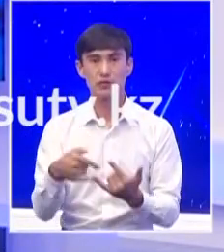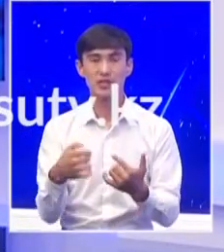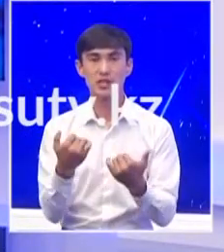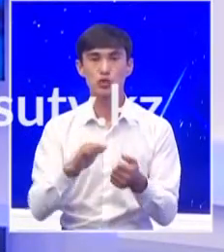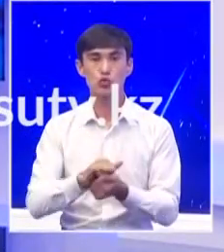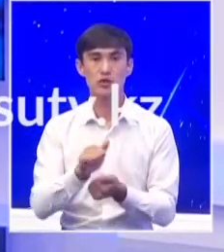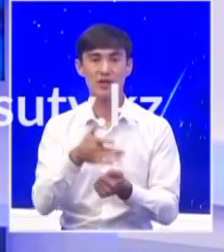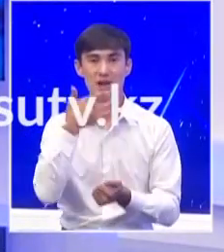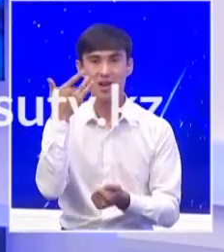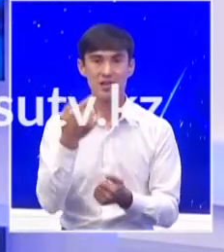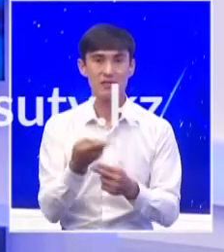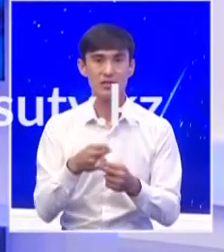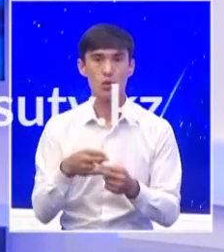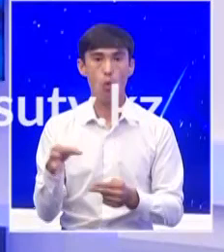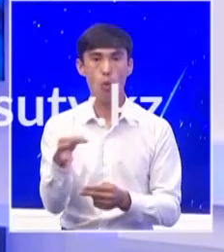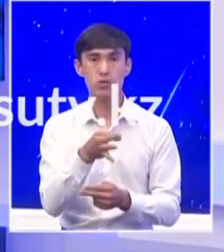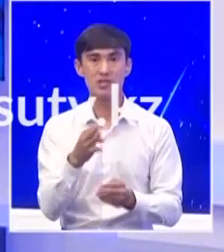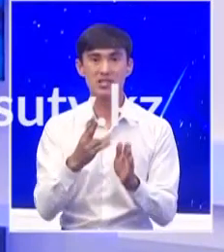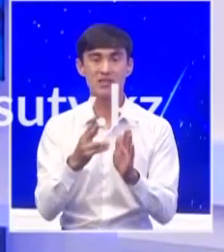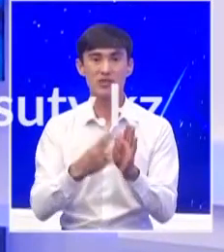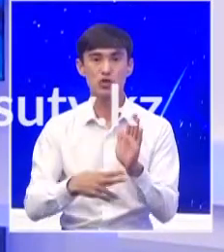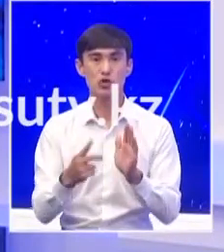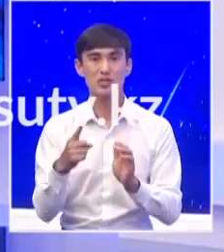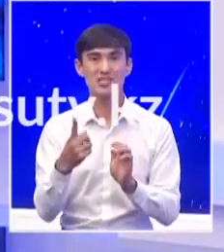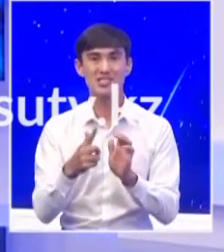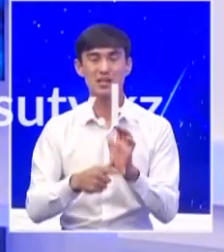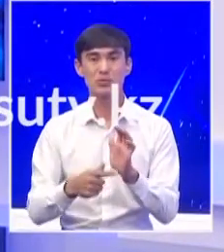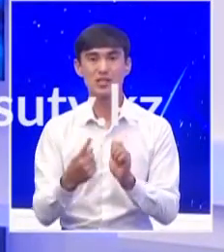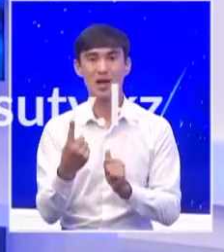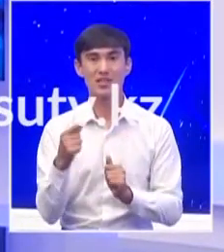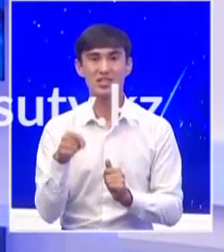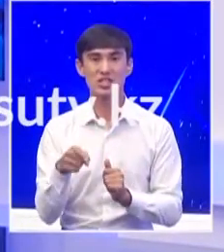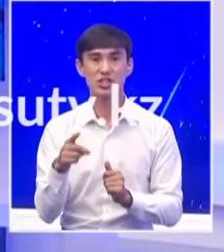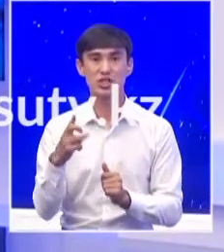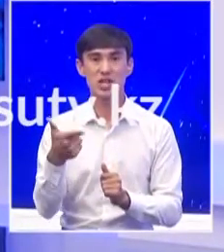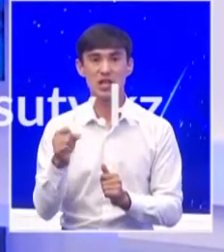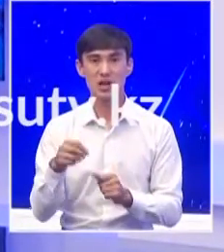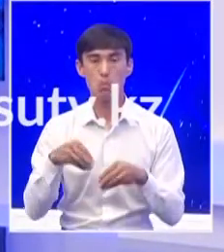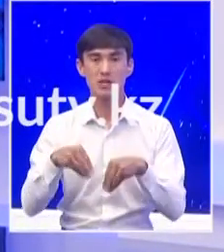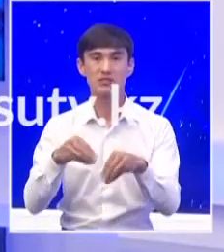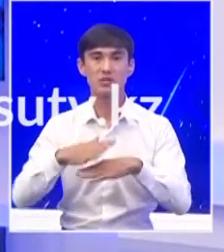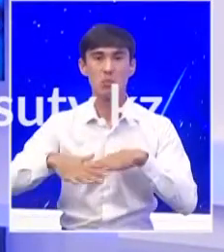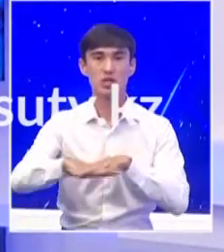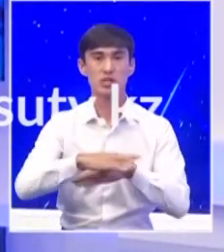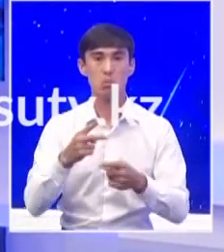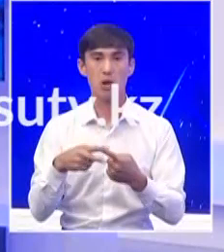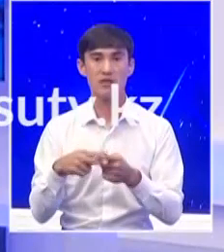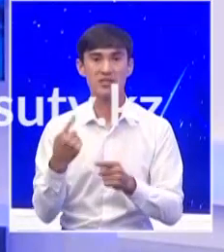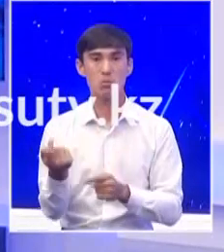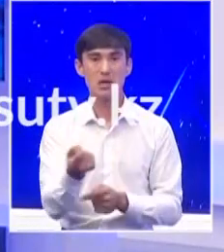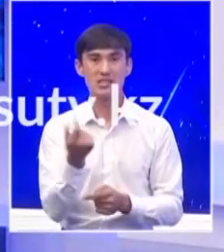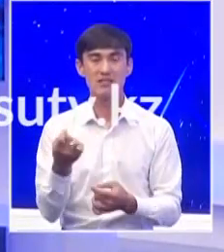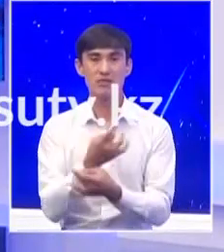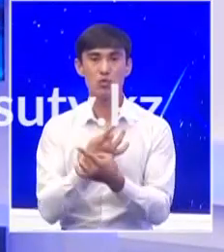самые радужные. В области 971 тысяча гектаров посевных площадей. Половина из них под зерновыми